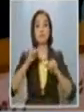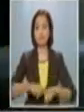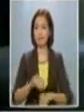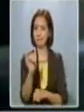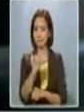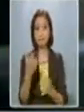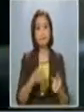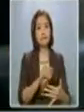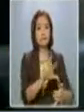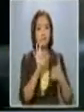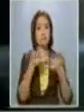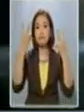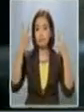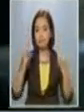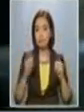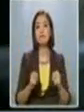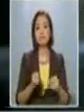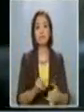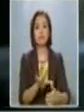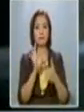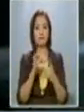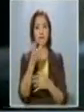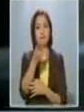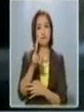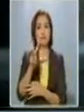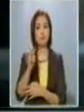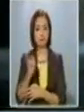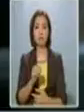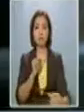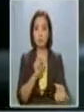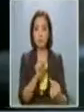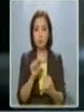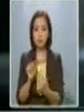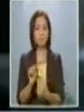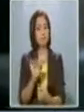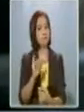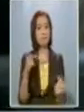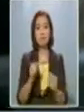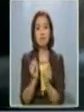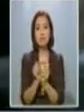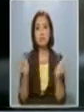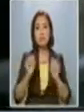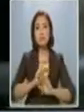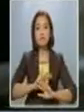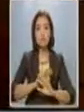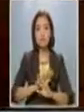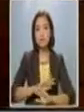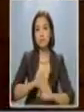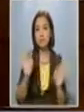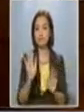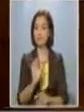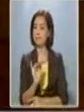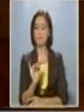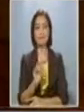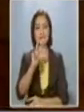ทั้งเรื่องการเลือกนายกรัฐมนตรีและคณะรัฐมนตรีโดยตรงจากประชาชนและเรื่องการนิรโทษกรรมโดยจะนำเข้าสู่ที่ประชุม